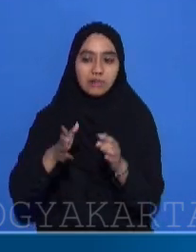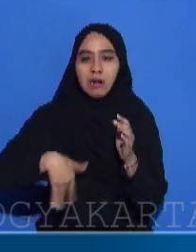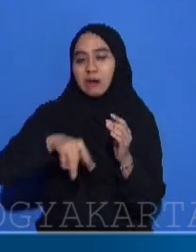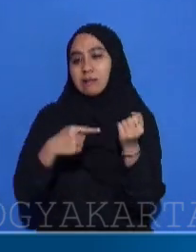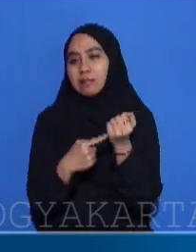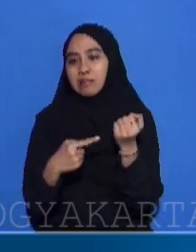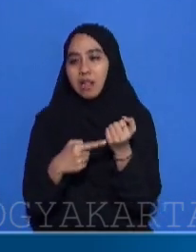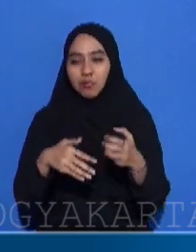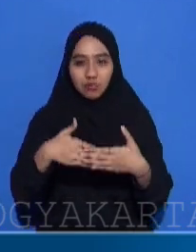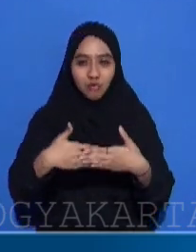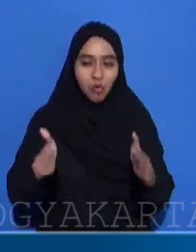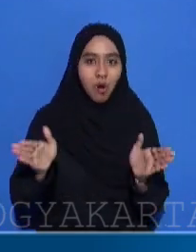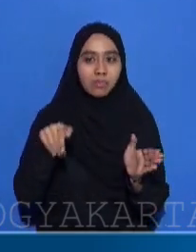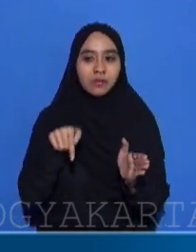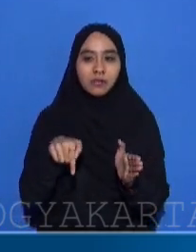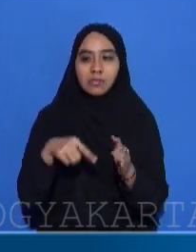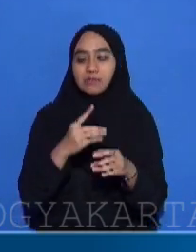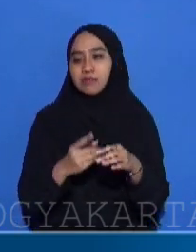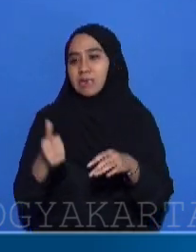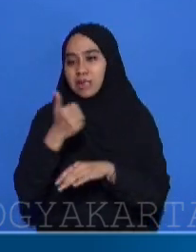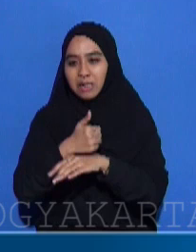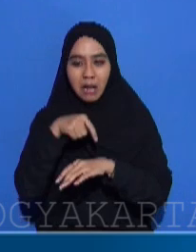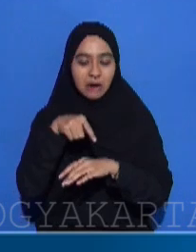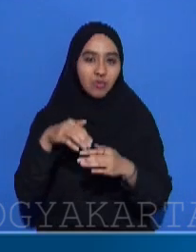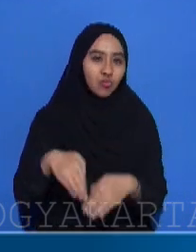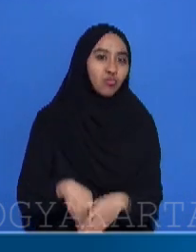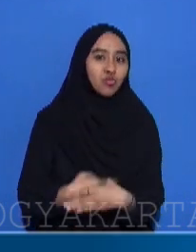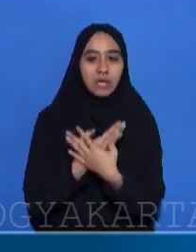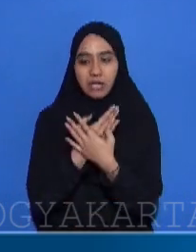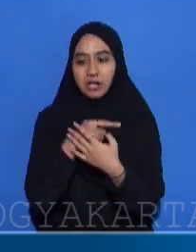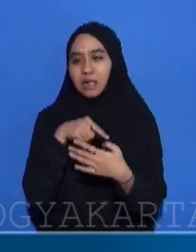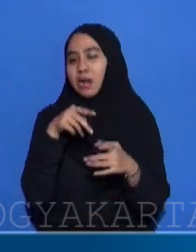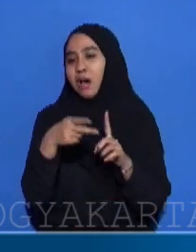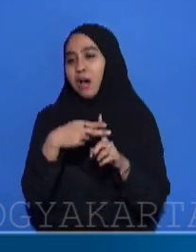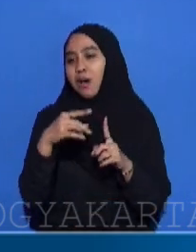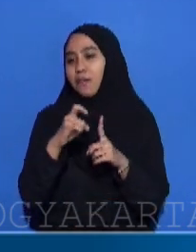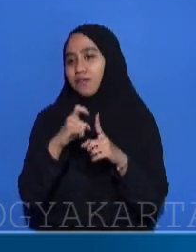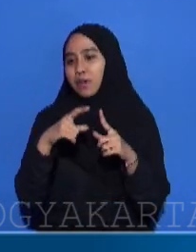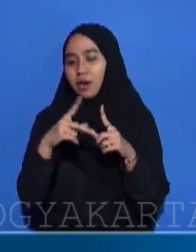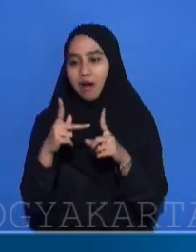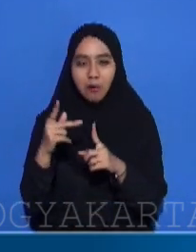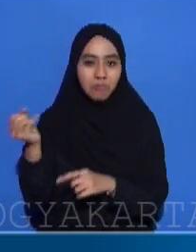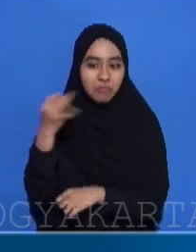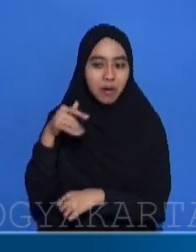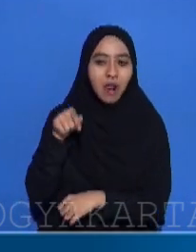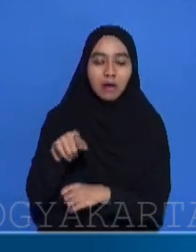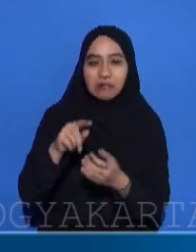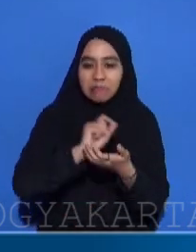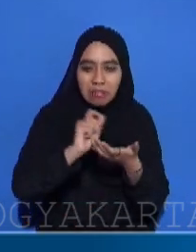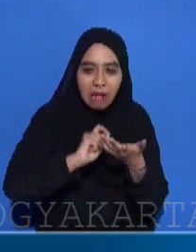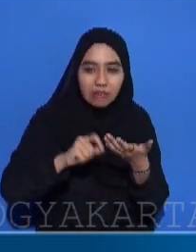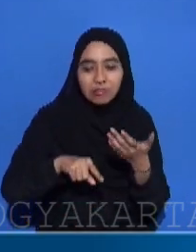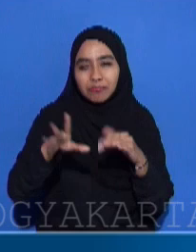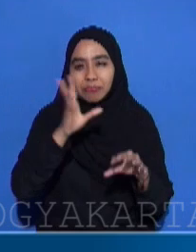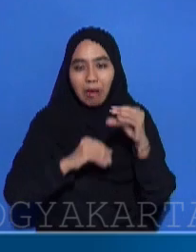meluas dekan Febi UIN Sunan Kalijaga Yogyakarta Afda waiza menambahkan dengan meningkatnya tren literasi digital pembahasan pada